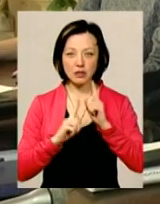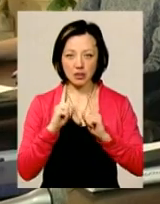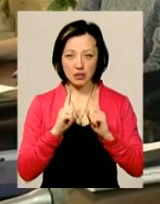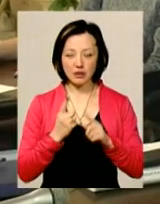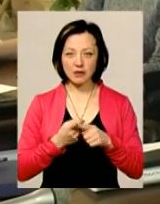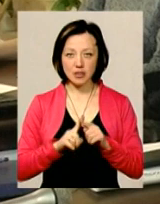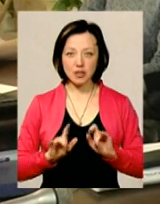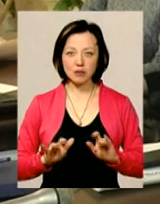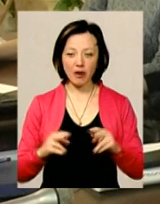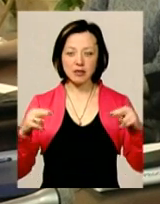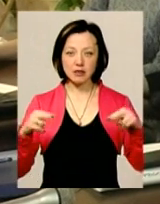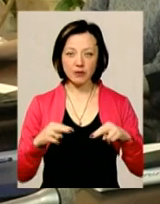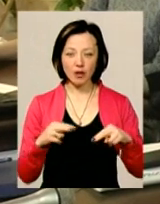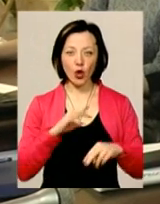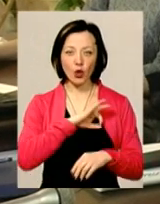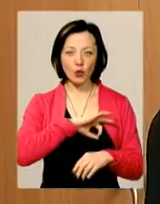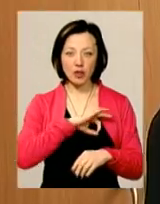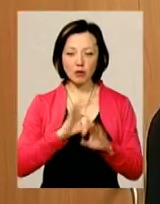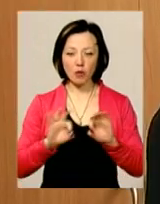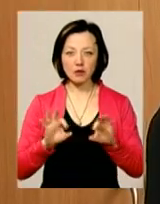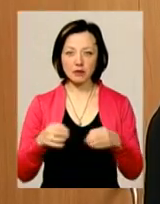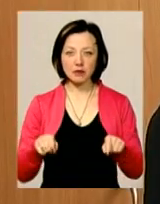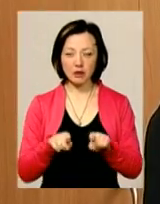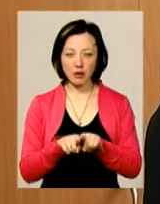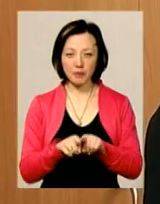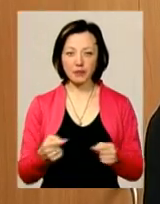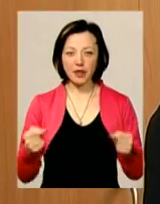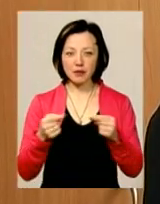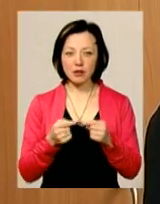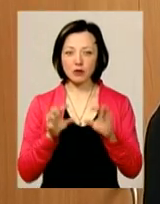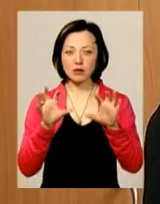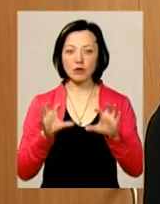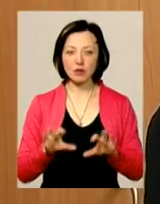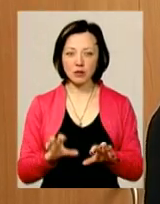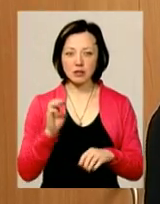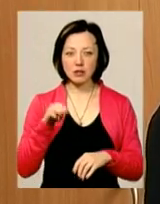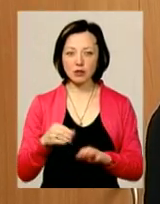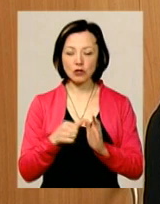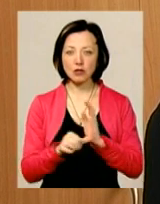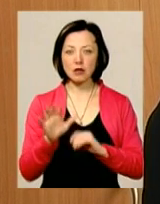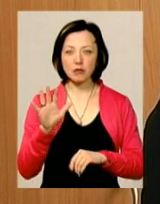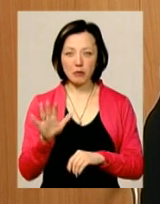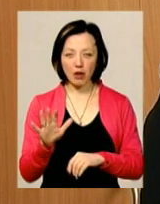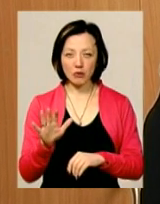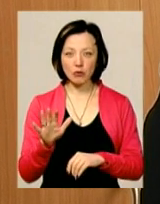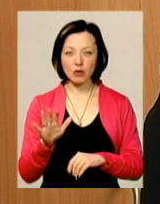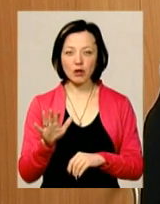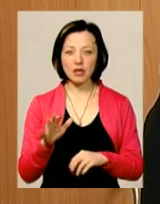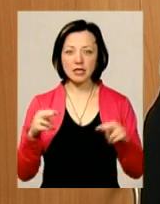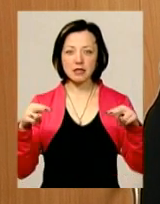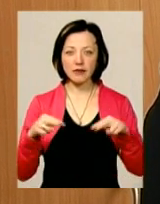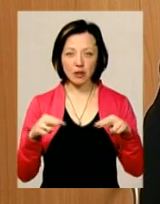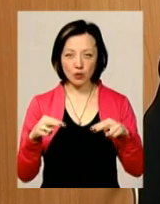у цій справі як свідка Валентина Людвік коментує так. Згідно Кримінально-процесуального кодексу, саме статті 65 Кримінально-процесуального кодексу,